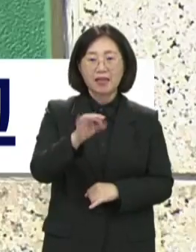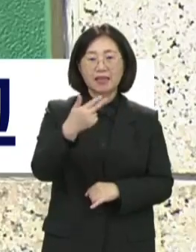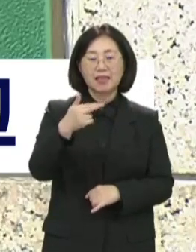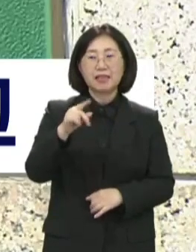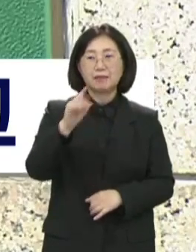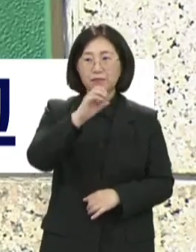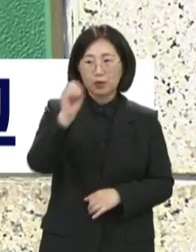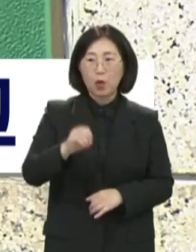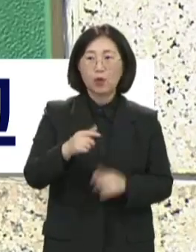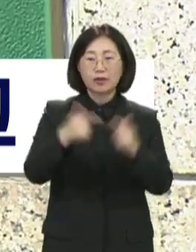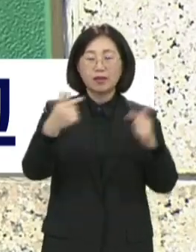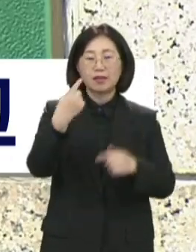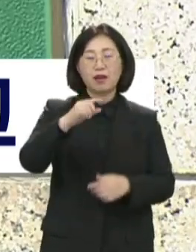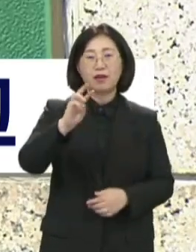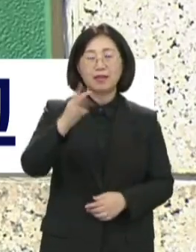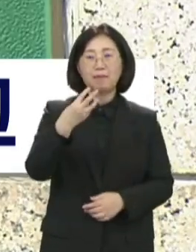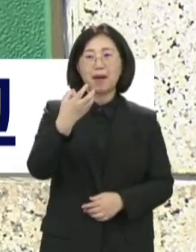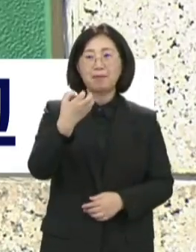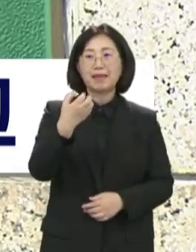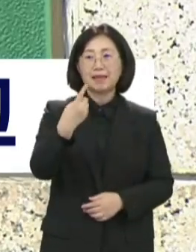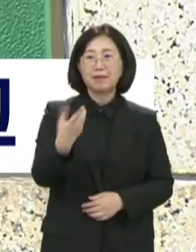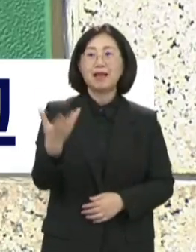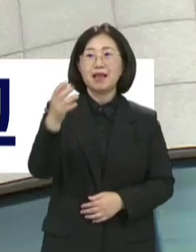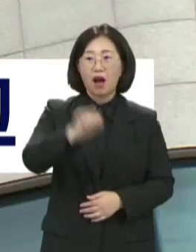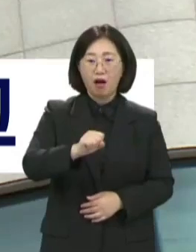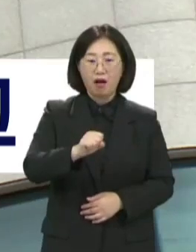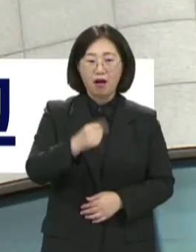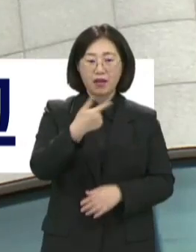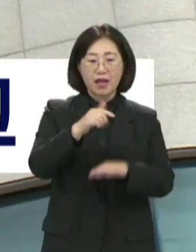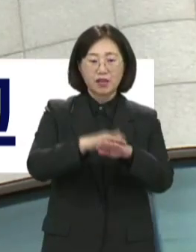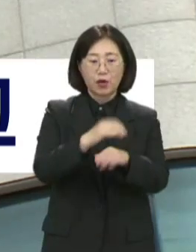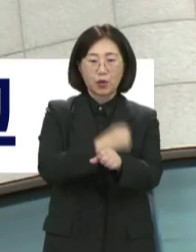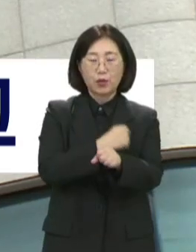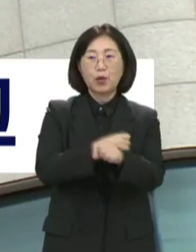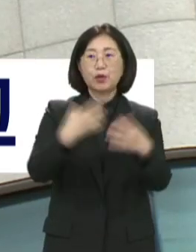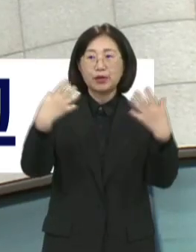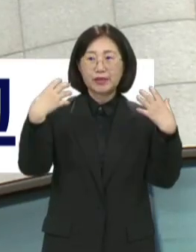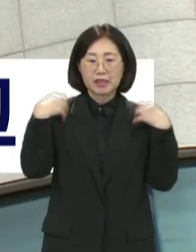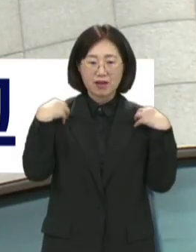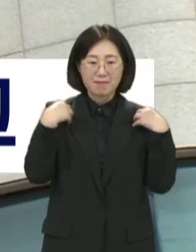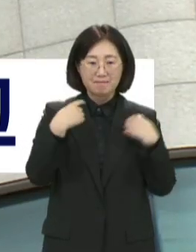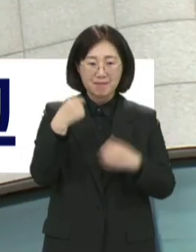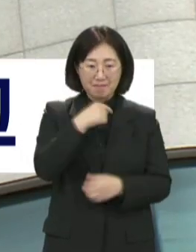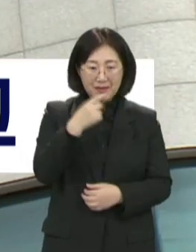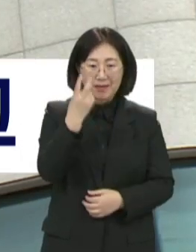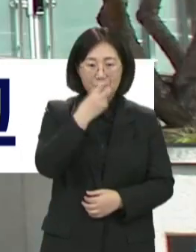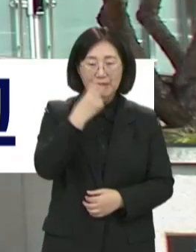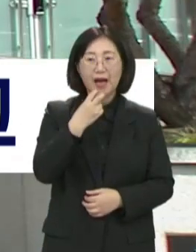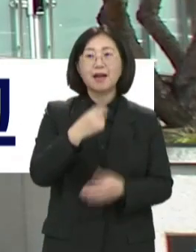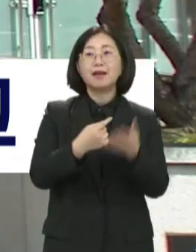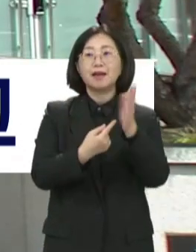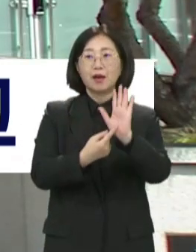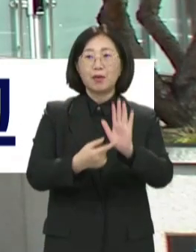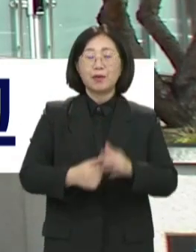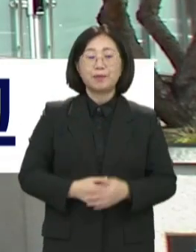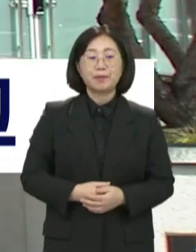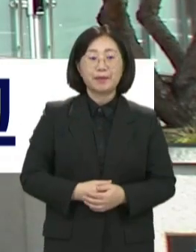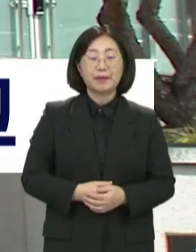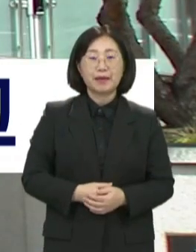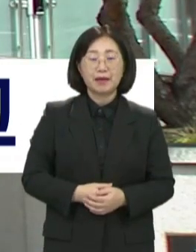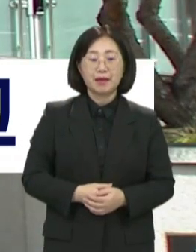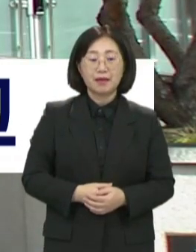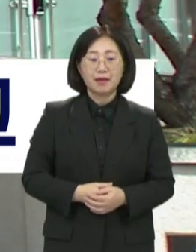증가해 131억 원을 기록하자 대전 고용 노동청이 엄정 대응을 예고했습니다 대전